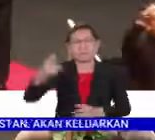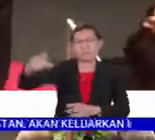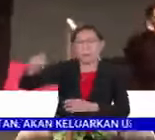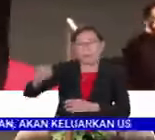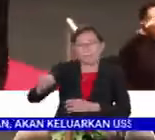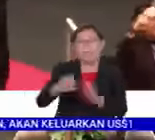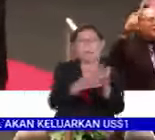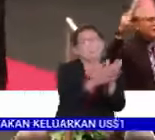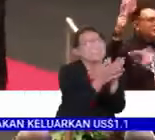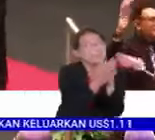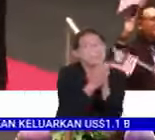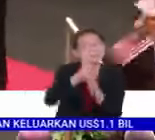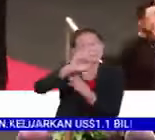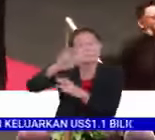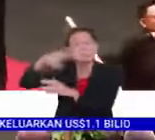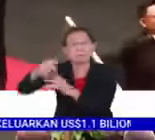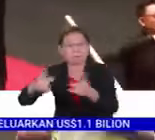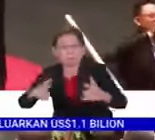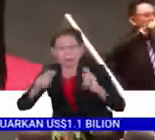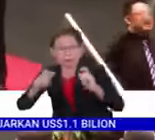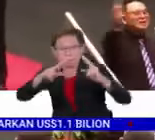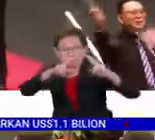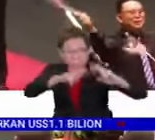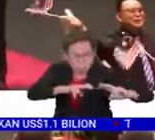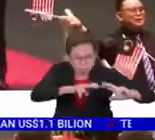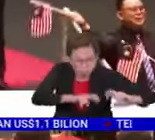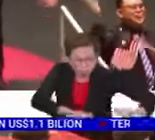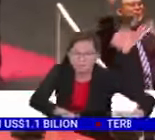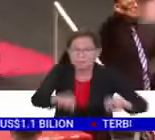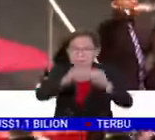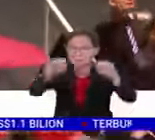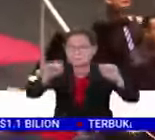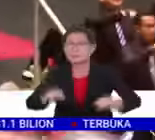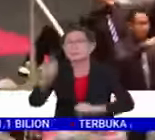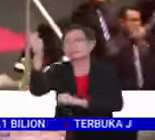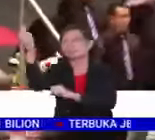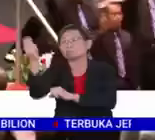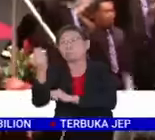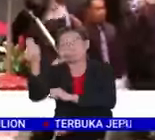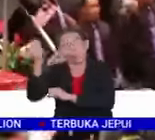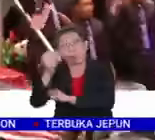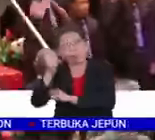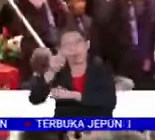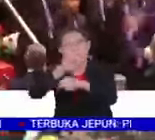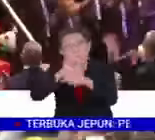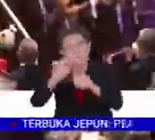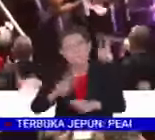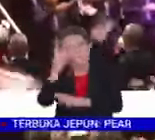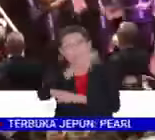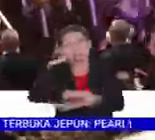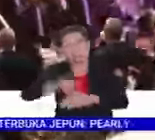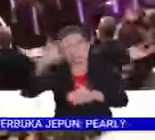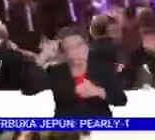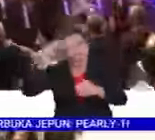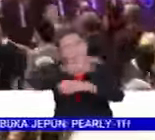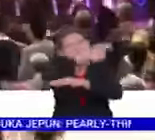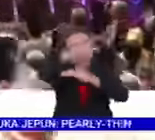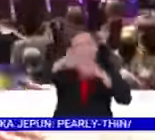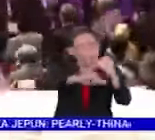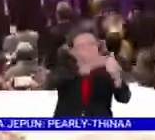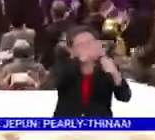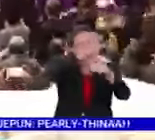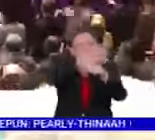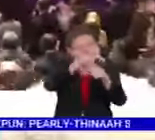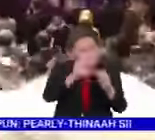Perdana Menteri meminta JPA menyegerakan kajian ke atas sistem saraan perkhidmatan awam dengan mengambil kira keseluruhan aspek